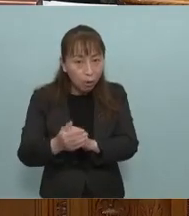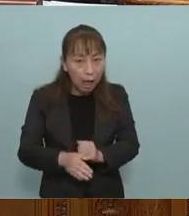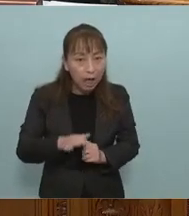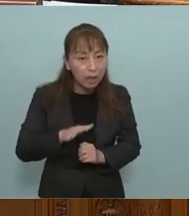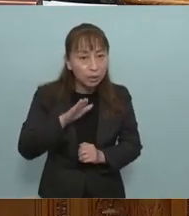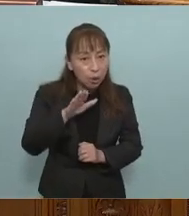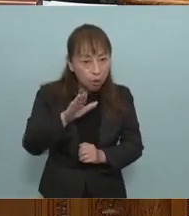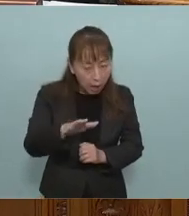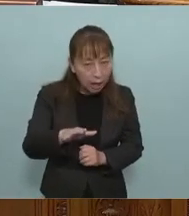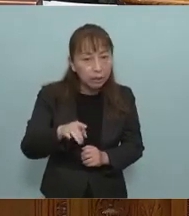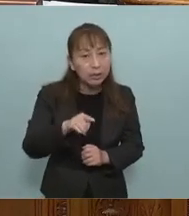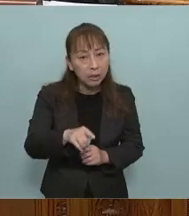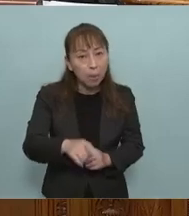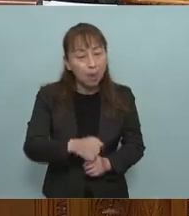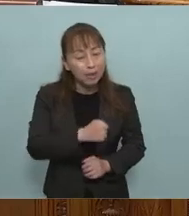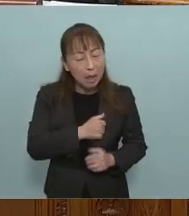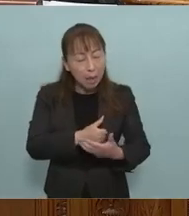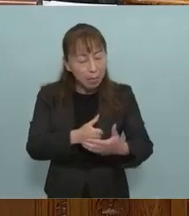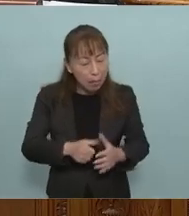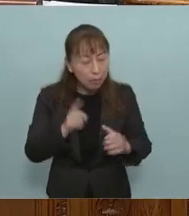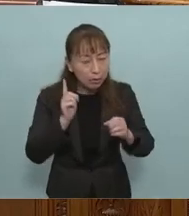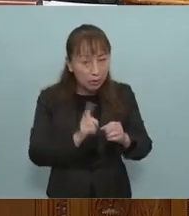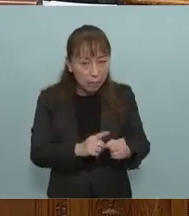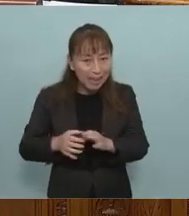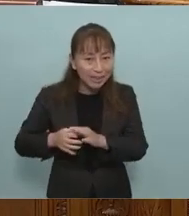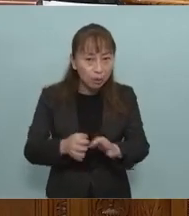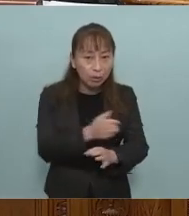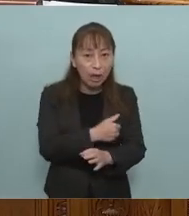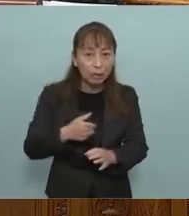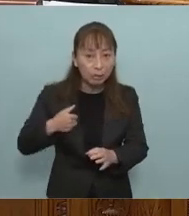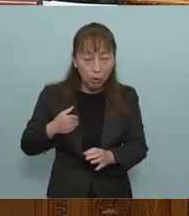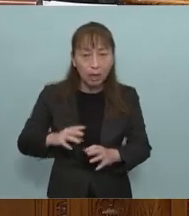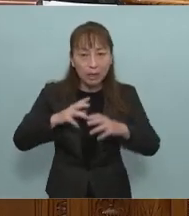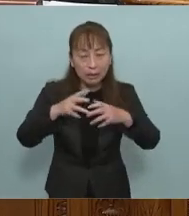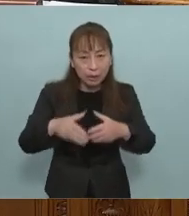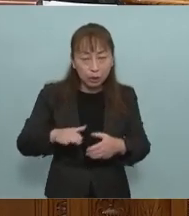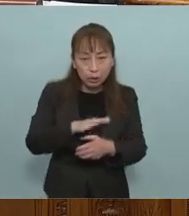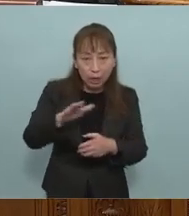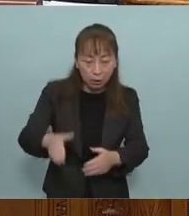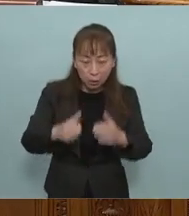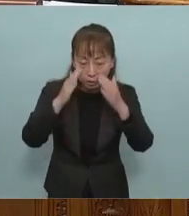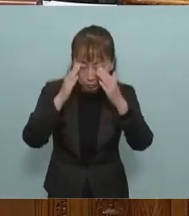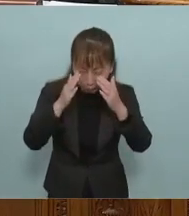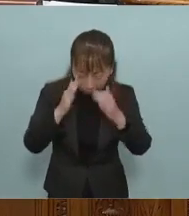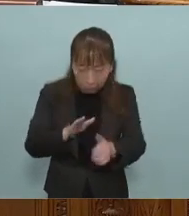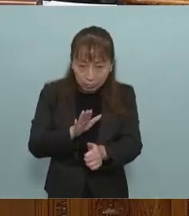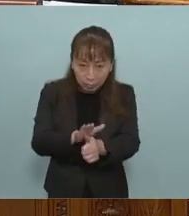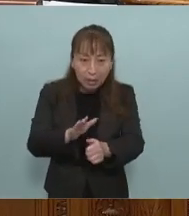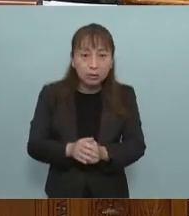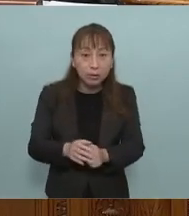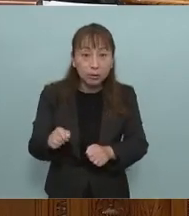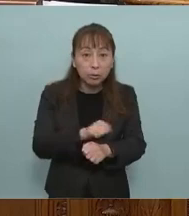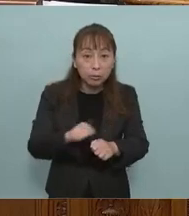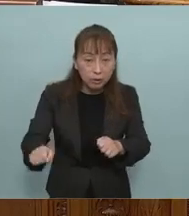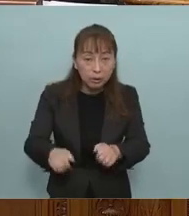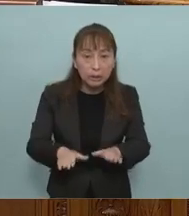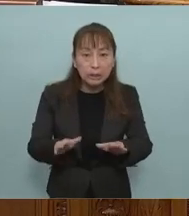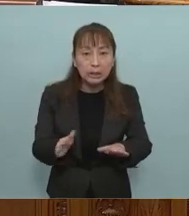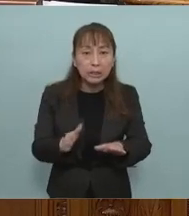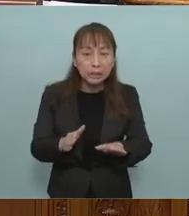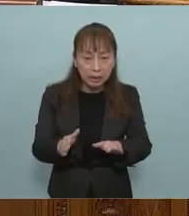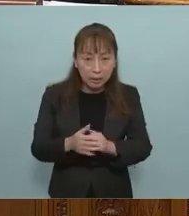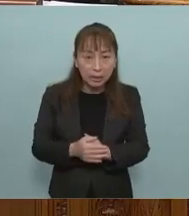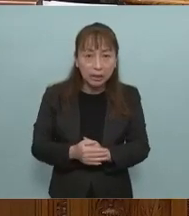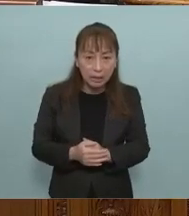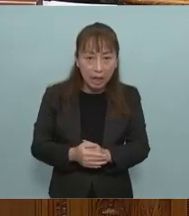命を守るため、持続可能な地球環境の創出に力を尽くしていきます。中でも近年、健全